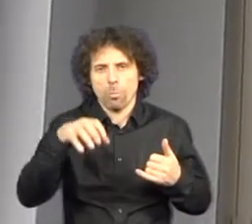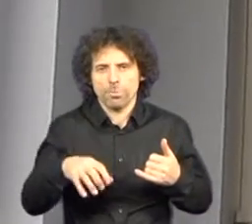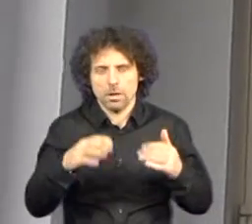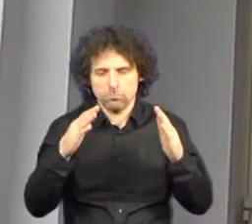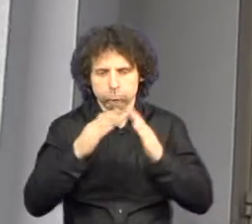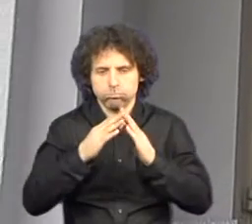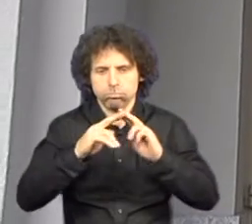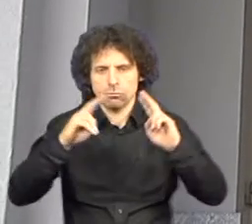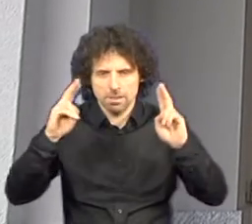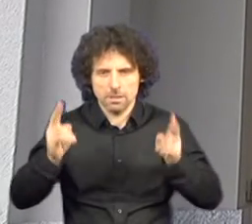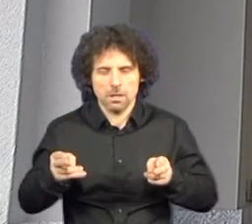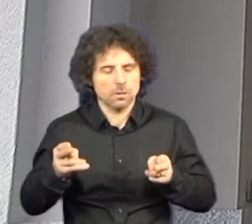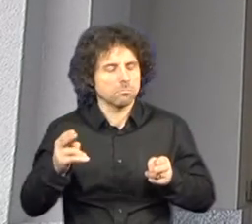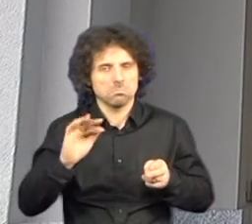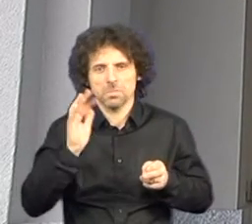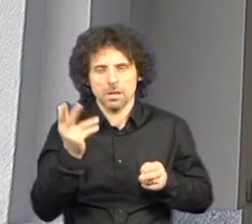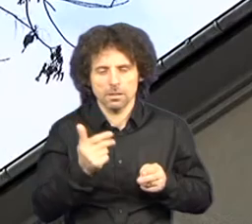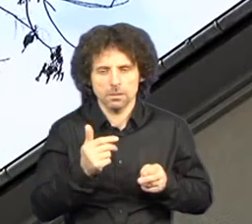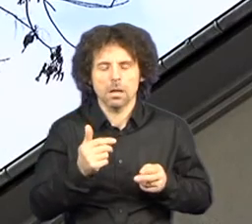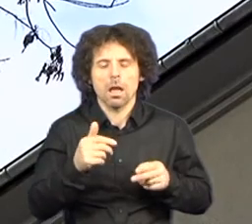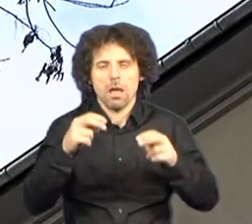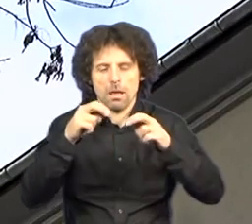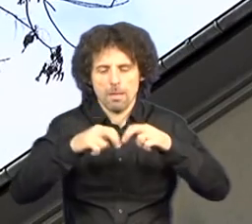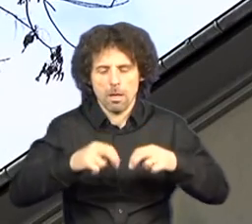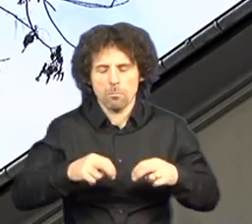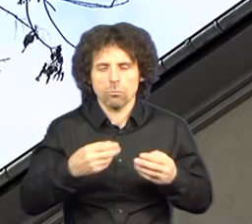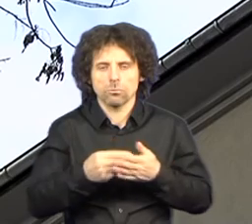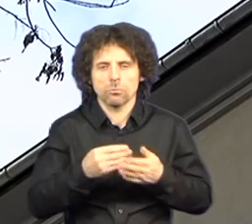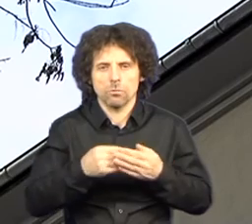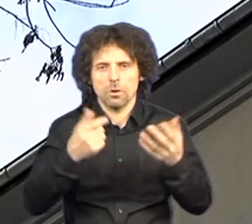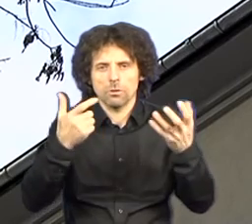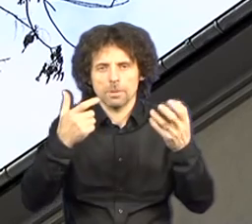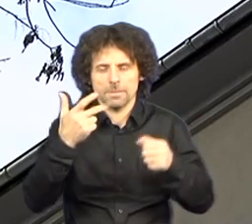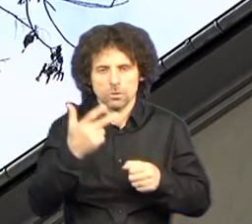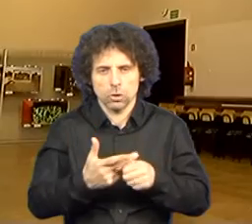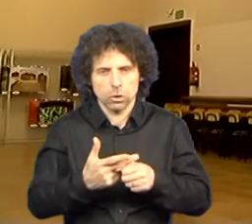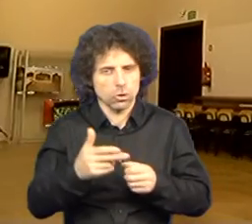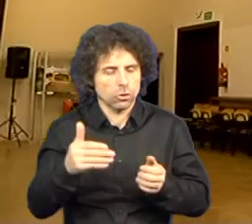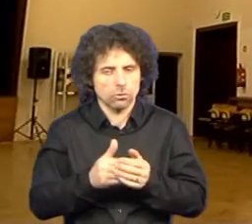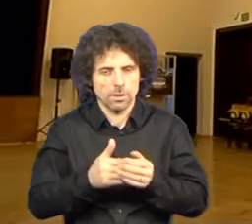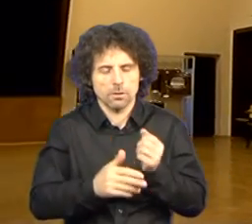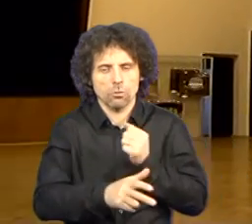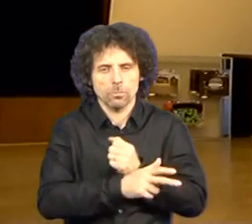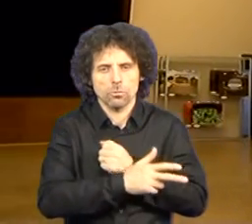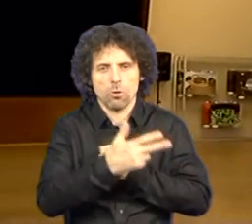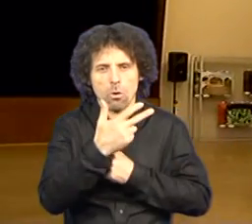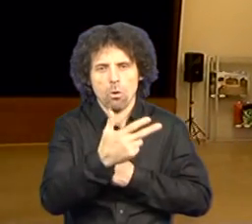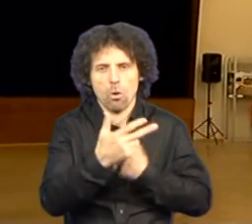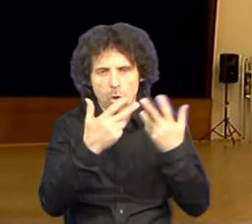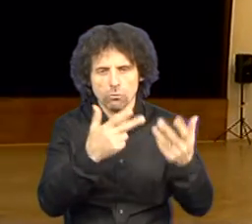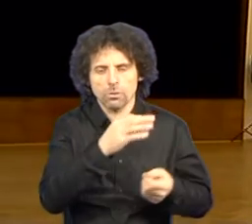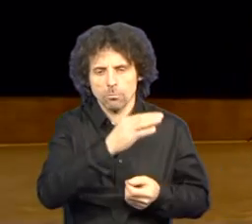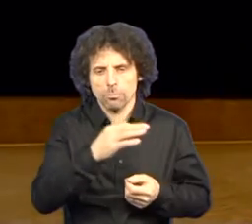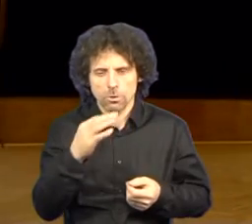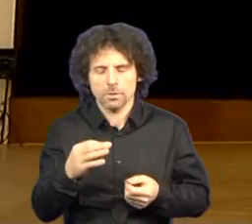przepięknie. Cały remont kosztował nas 730 tysięcy, w tym aż 88% to są Są koszty